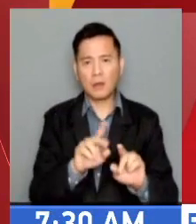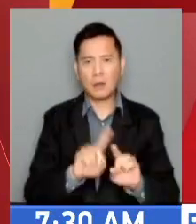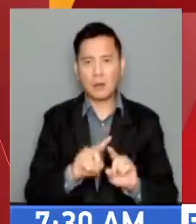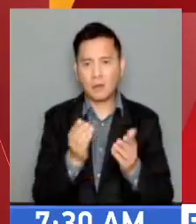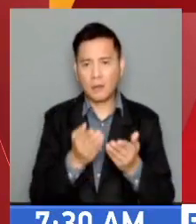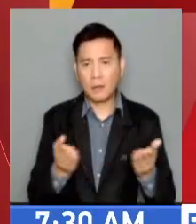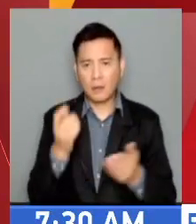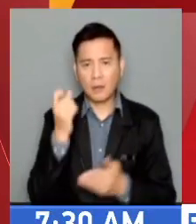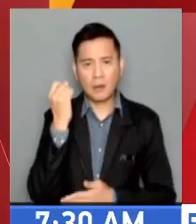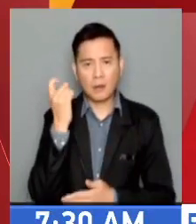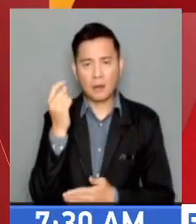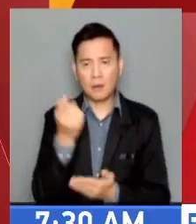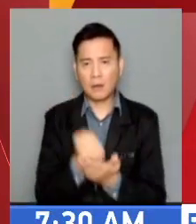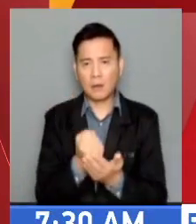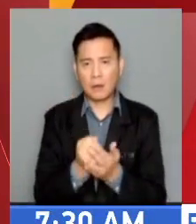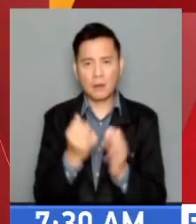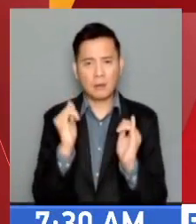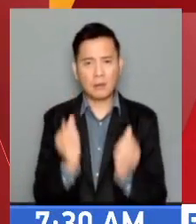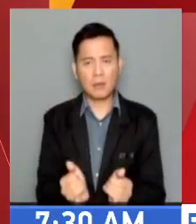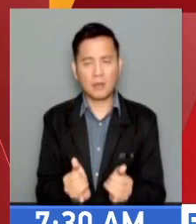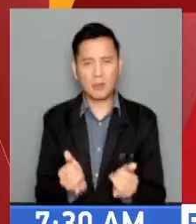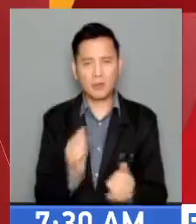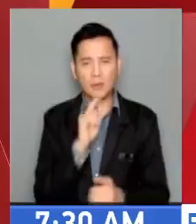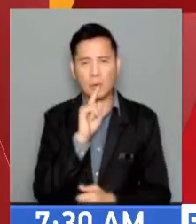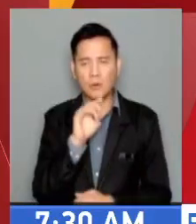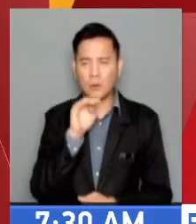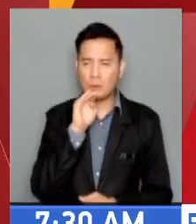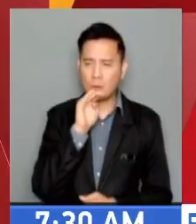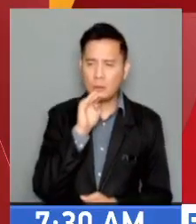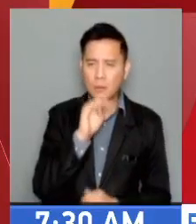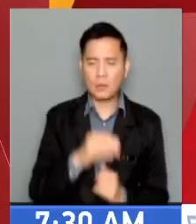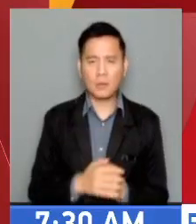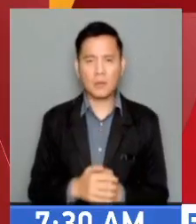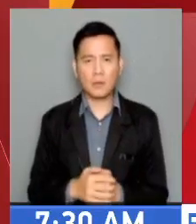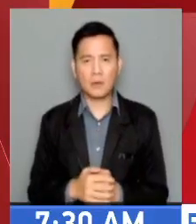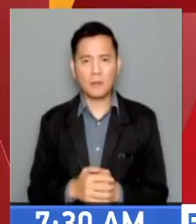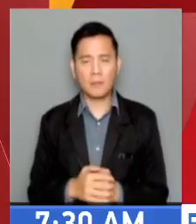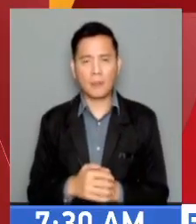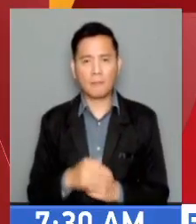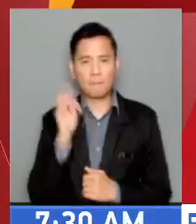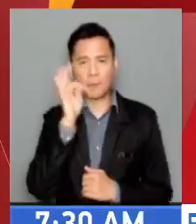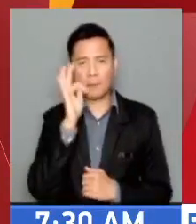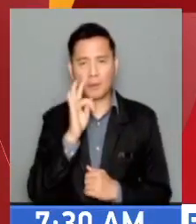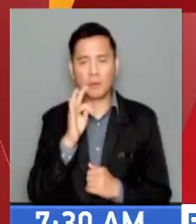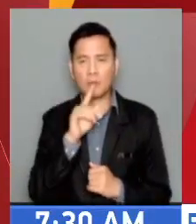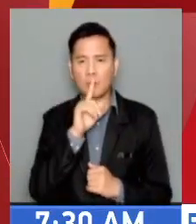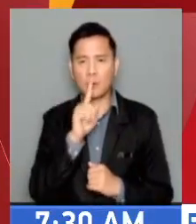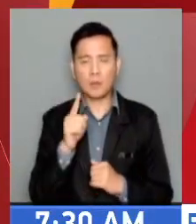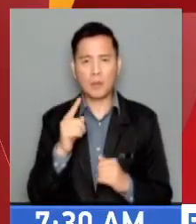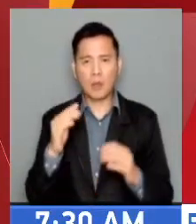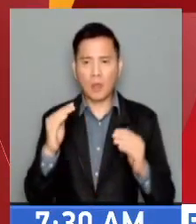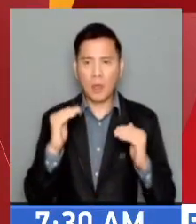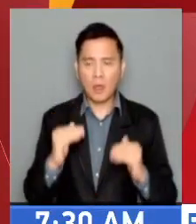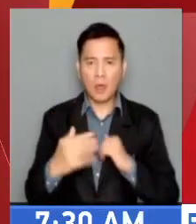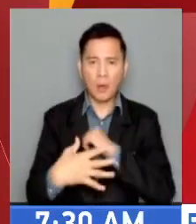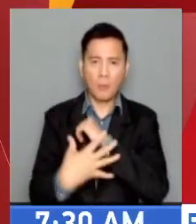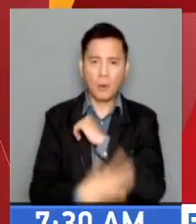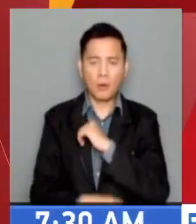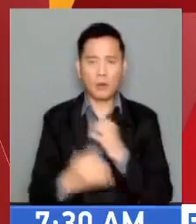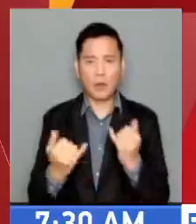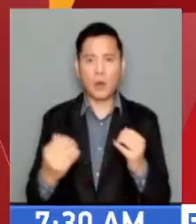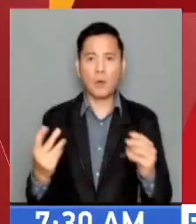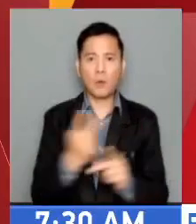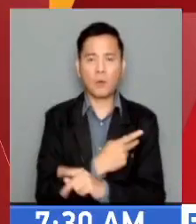sweldo. Kahirapan, naghihirap na nga po ang Pilipino, pinahihirapan pa. So ang buwis naman po, wala naman pong problema sana